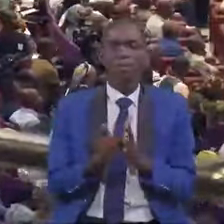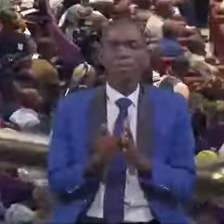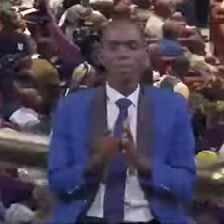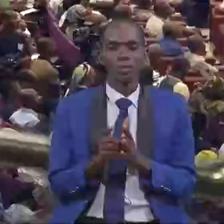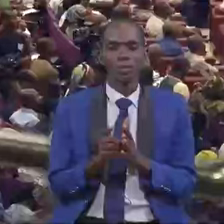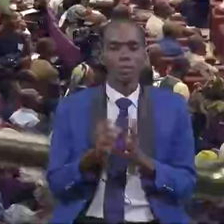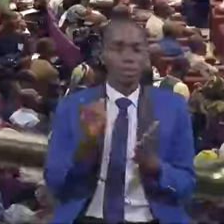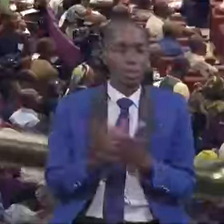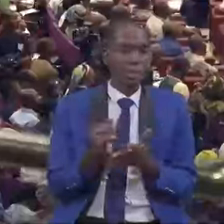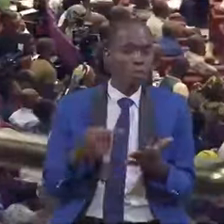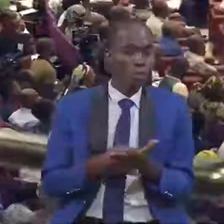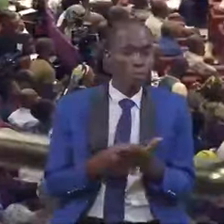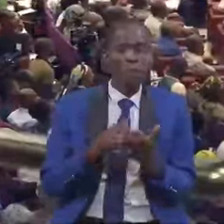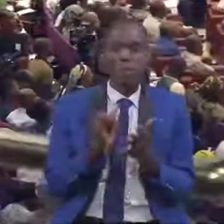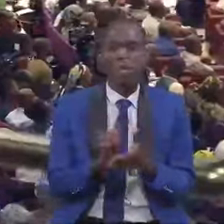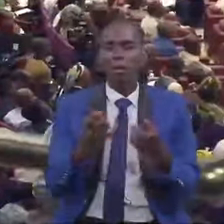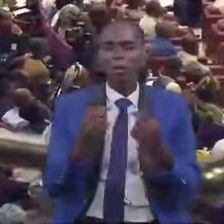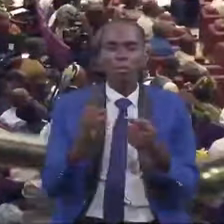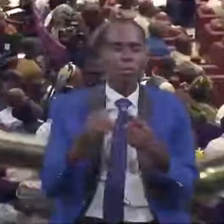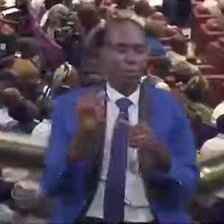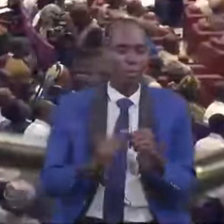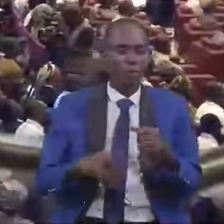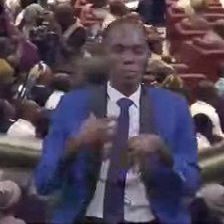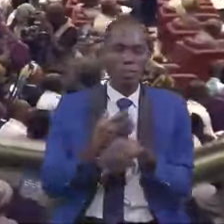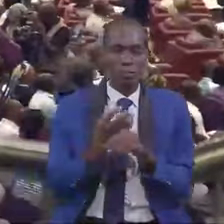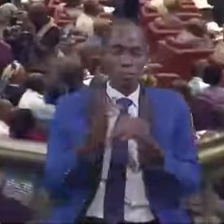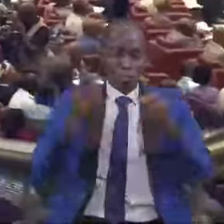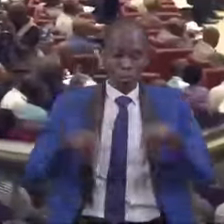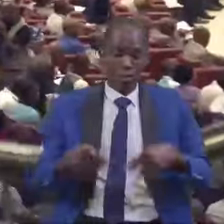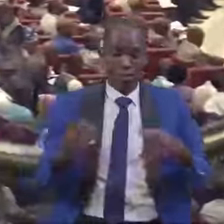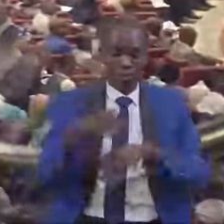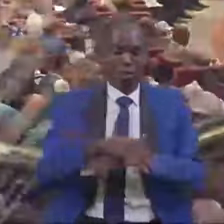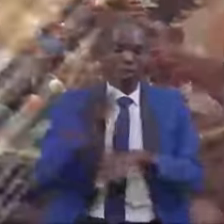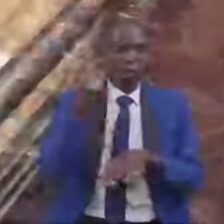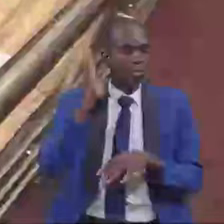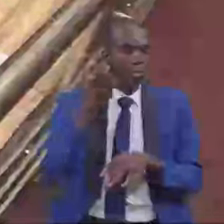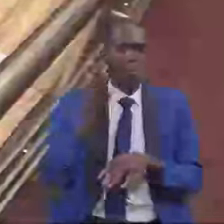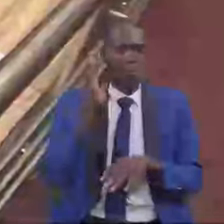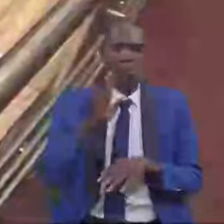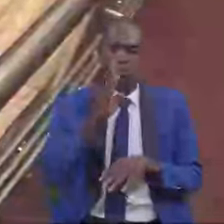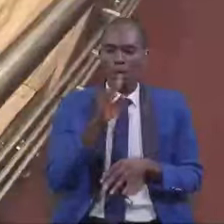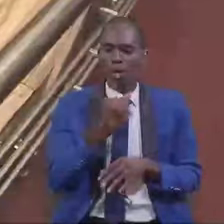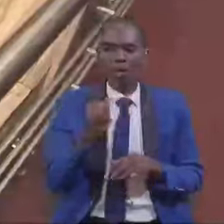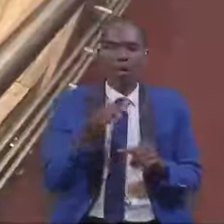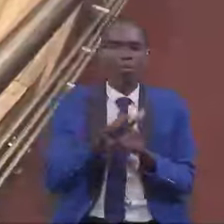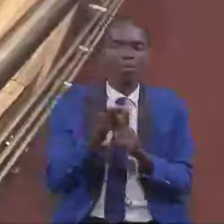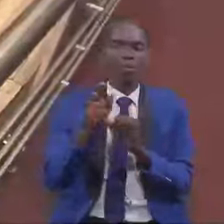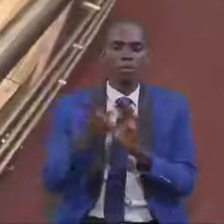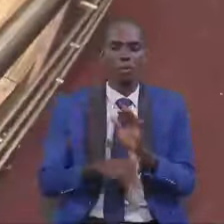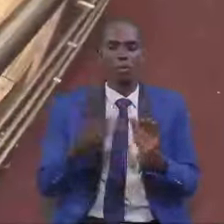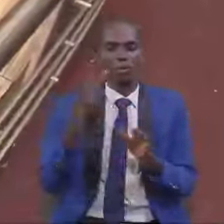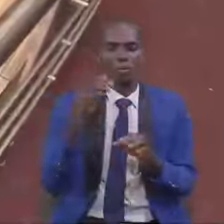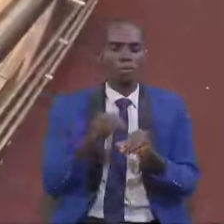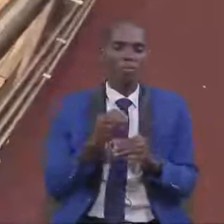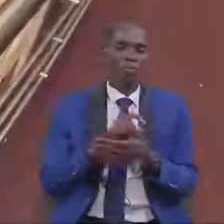L'évangile qui vient à toute création ce soir, il y aura l'accomplissement. Verset 16. Celui